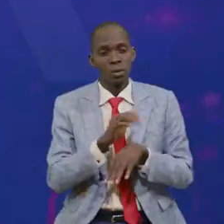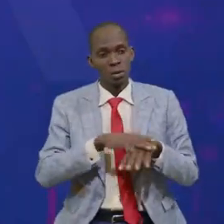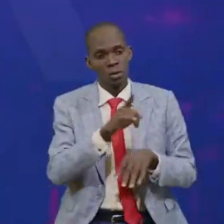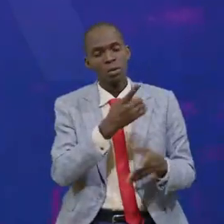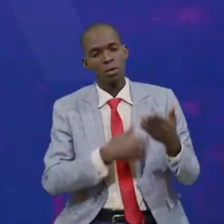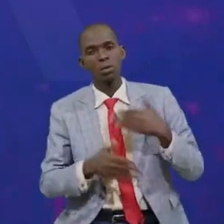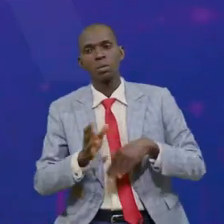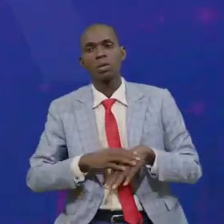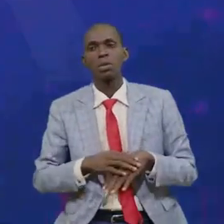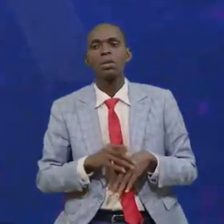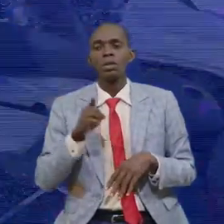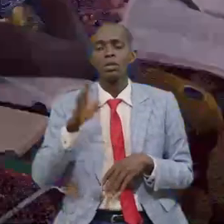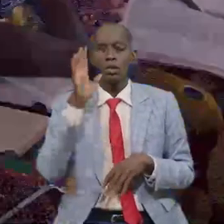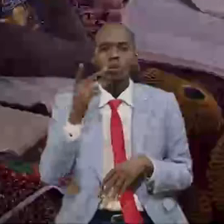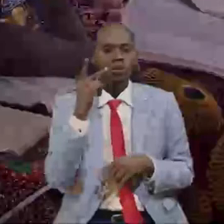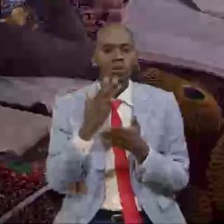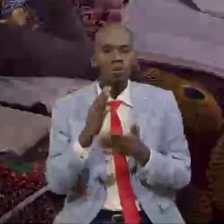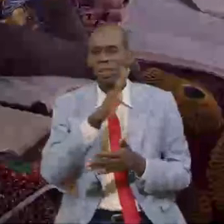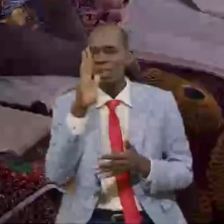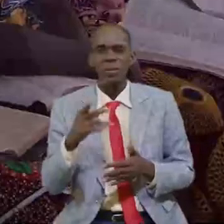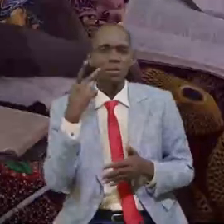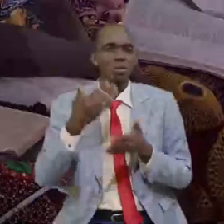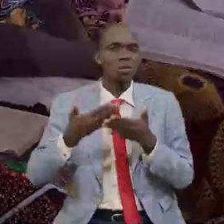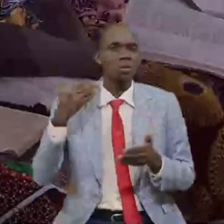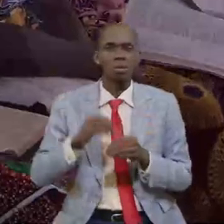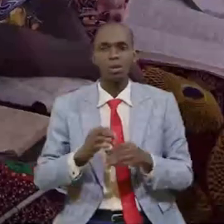verras quelque chose que tu n'as jamais vu dans ta vie.